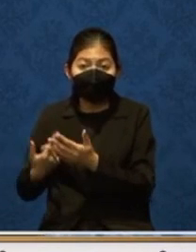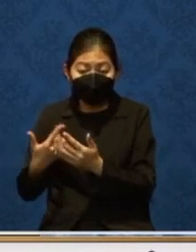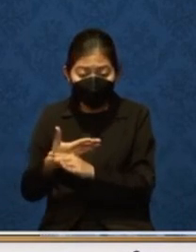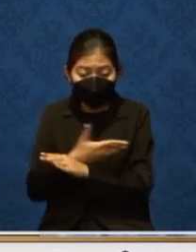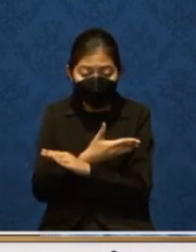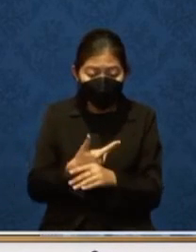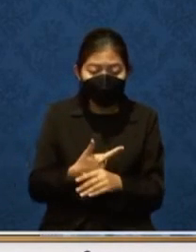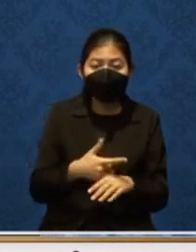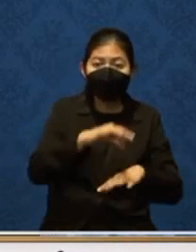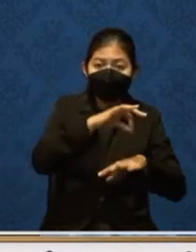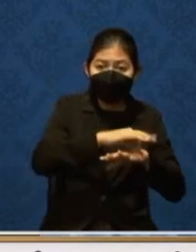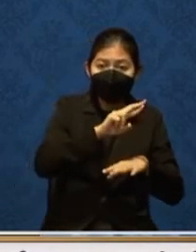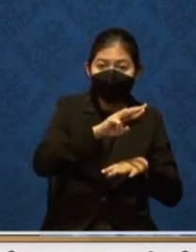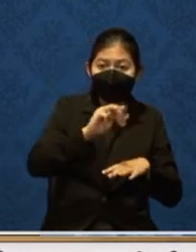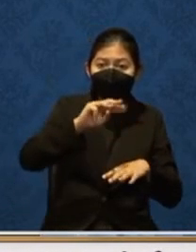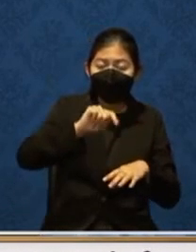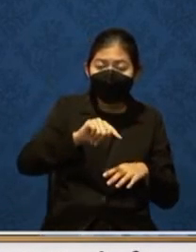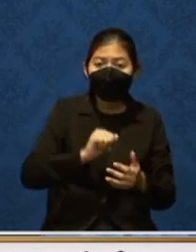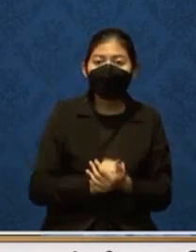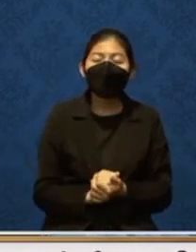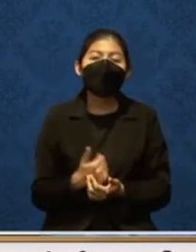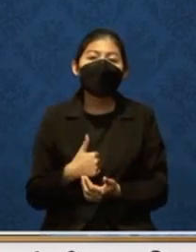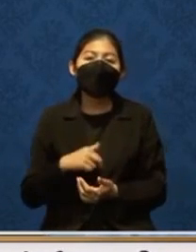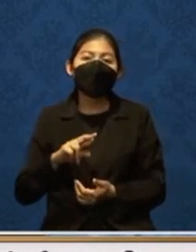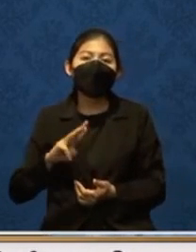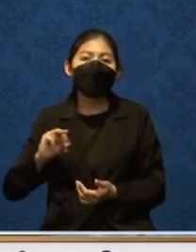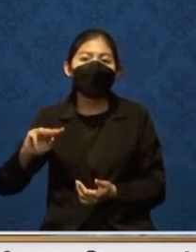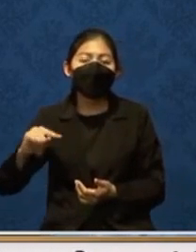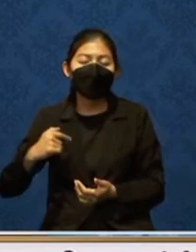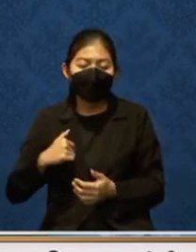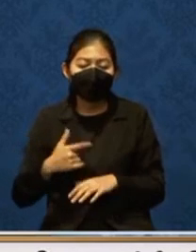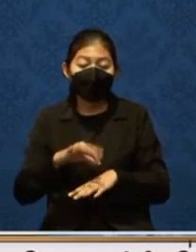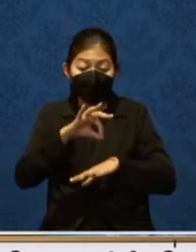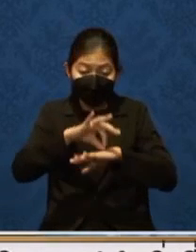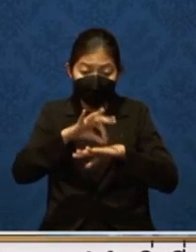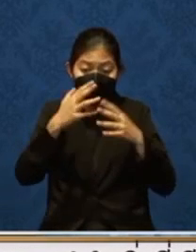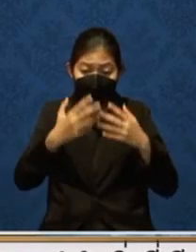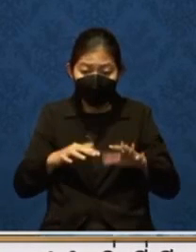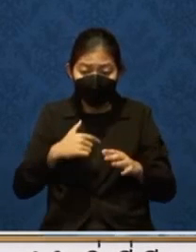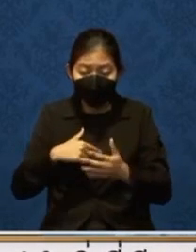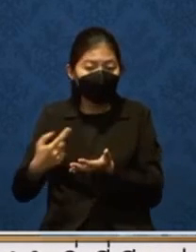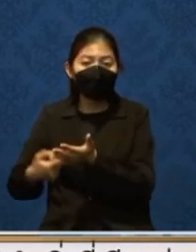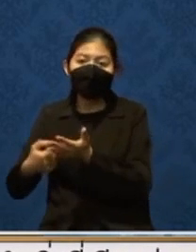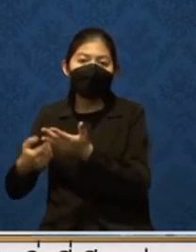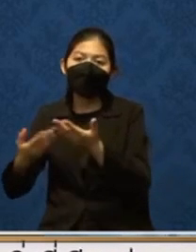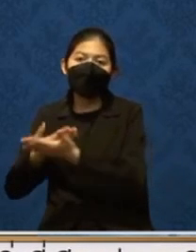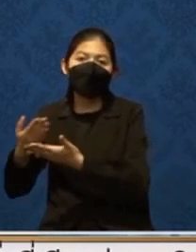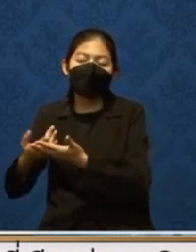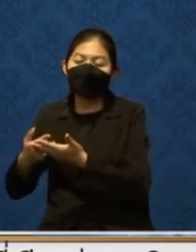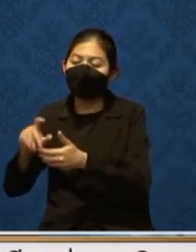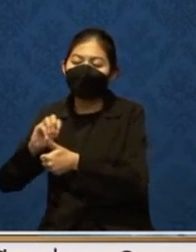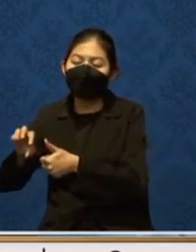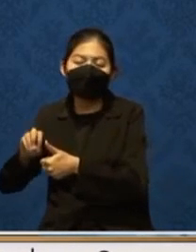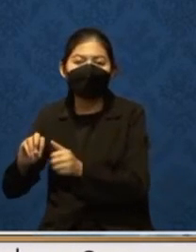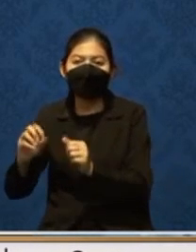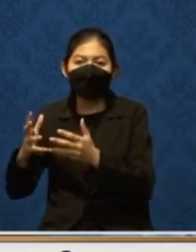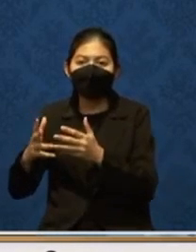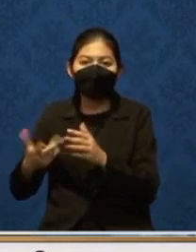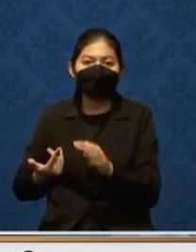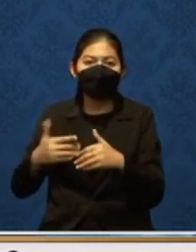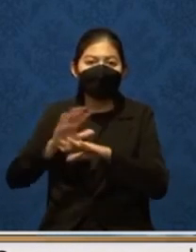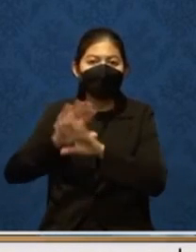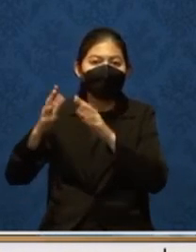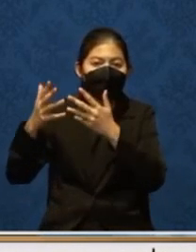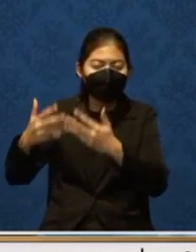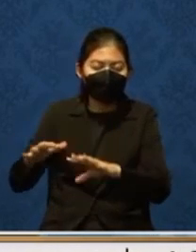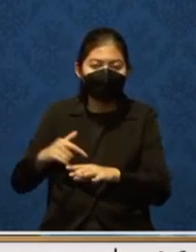นตรีตำตนตีเอ็งเคยออกมาช Giang ครัว่าหัจากรตำแหน่งท่านก็ไมไดเป็ที่ปรึกษาใหธุรกิแห่นี้แล้วและก็ไมไดมส่นใ